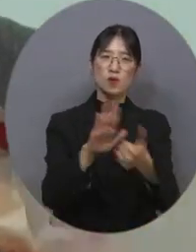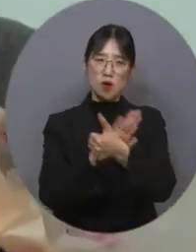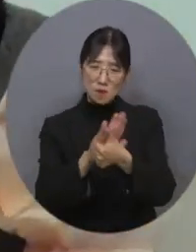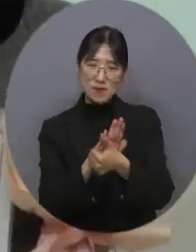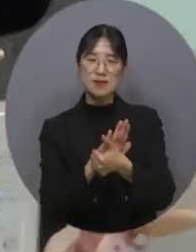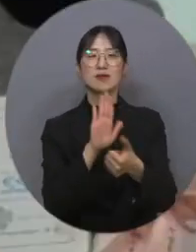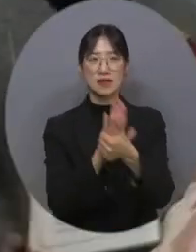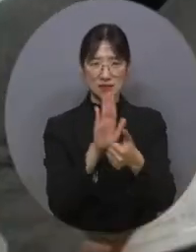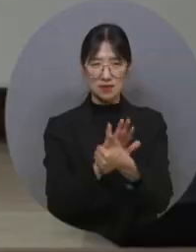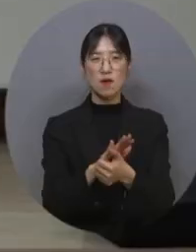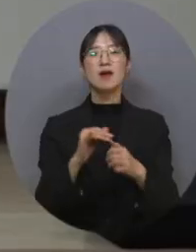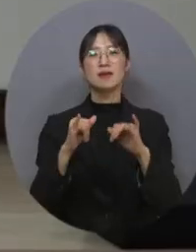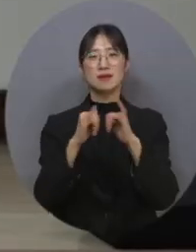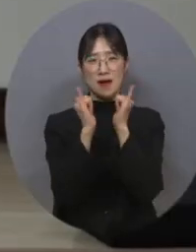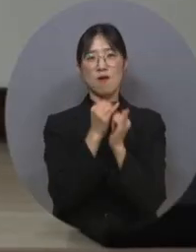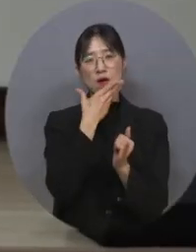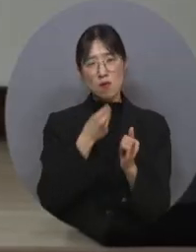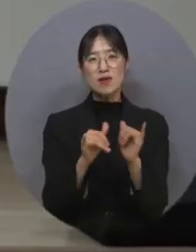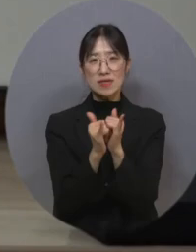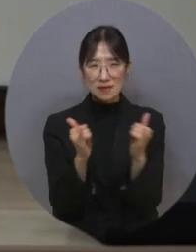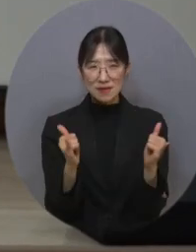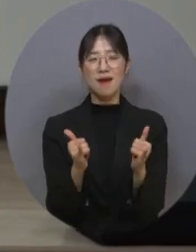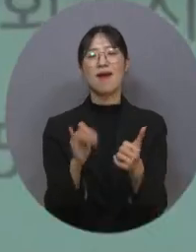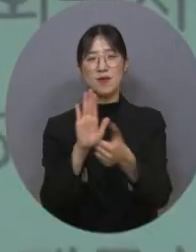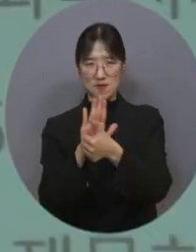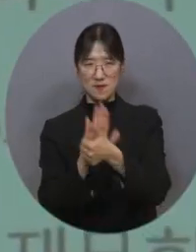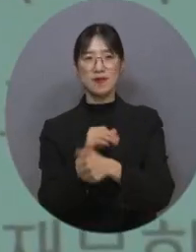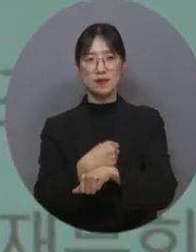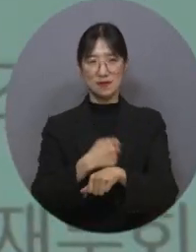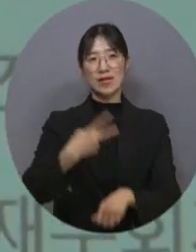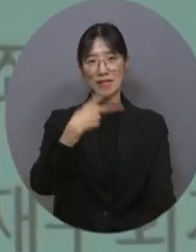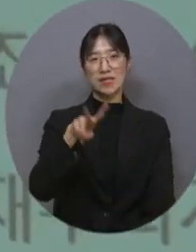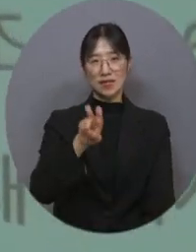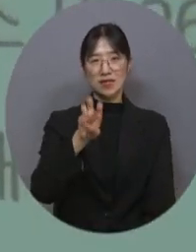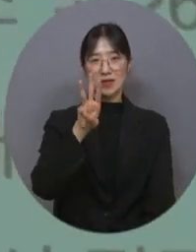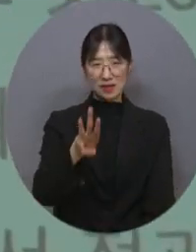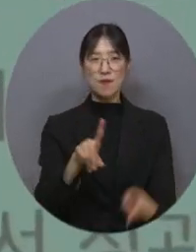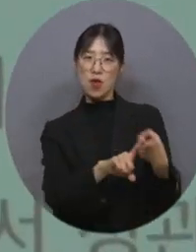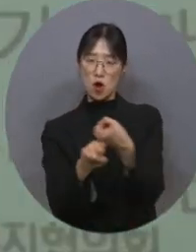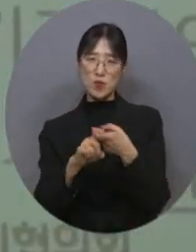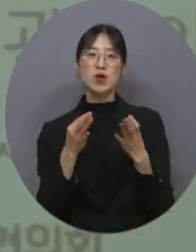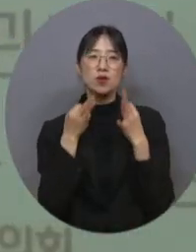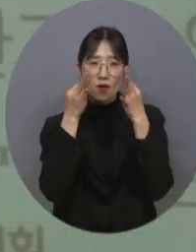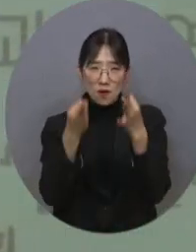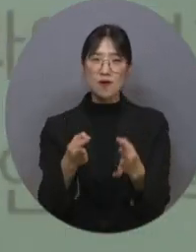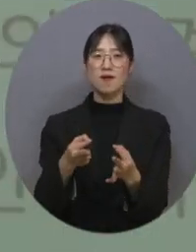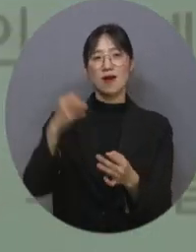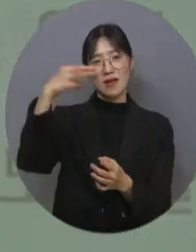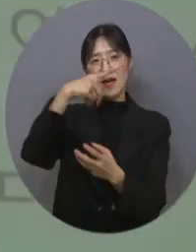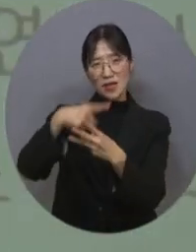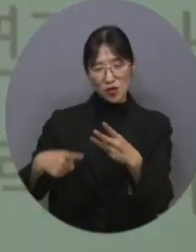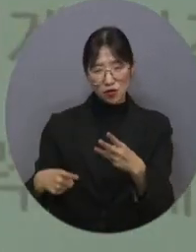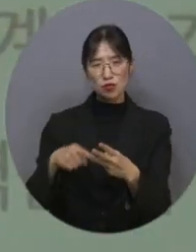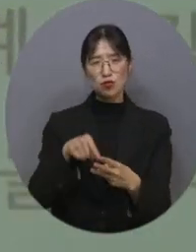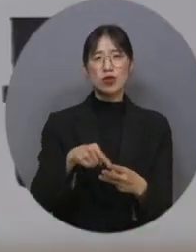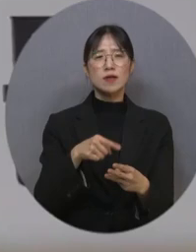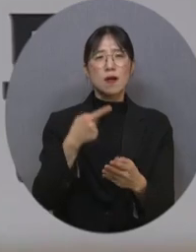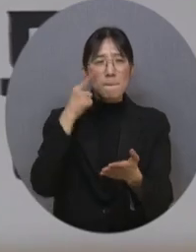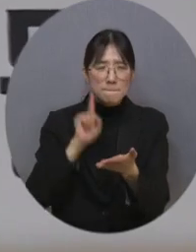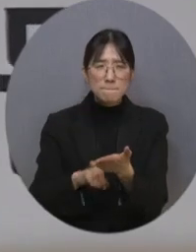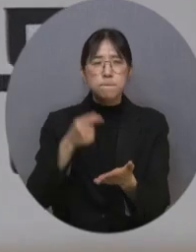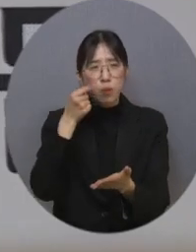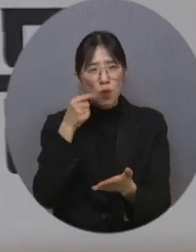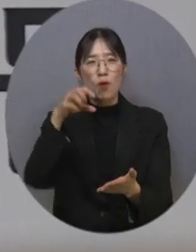사회복지사의 처우 향상을 실천하고 있습니다. 2023년도에도 협의회의 노력이 양주시 사회복지 사각지대에서 그